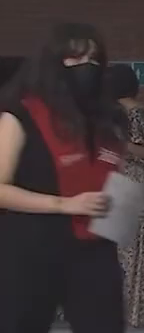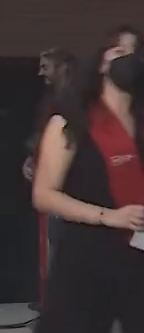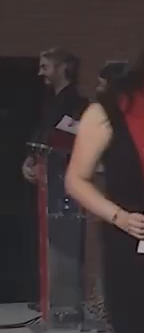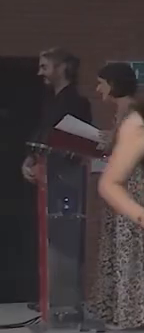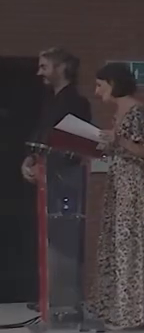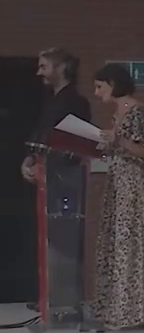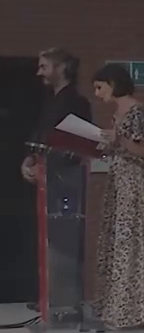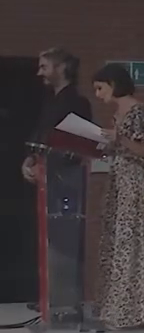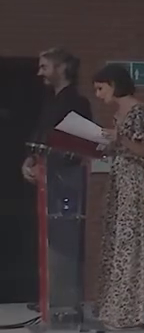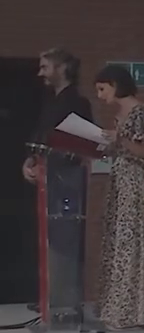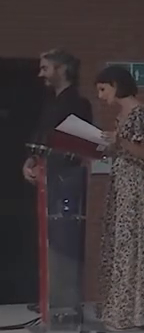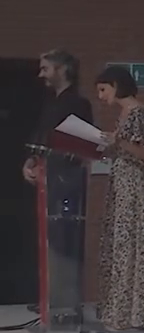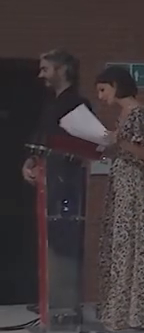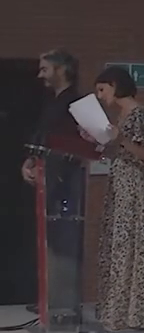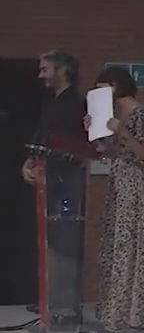Mireia Bassa i Rebollo.